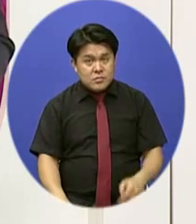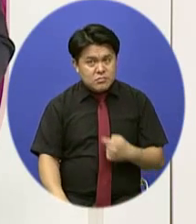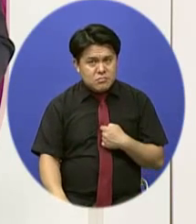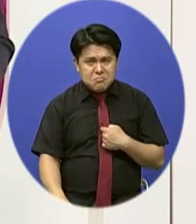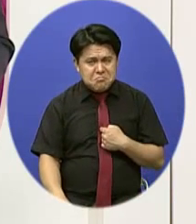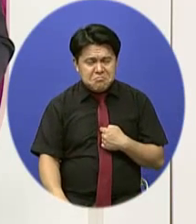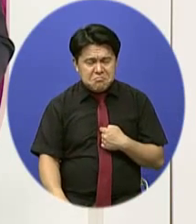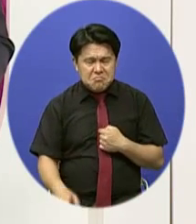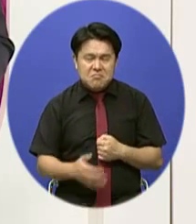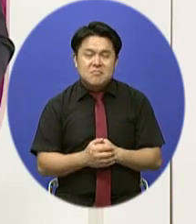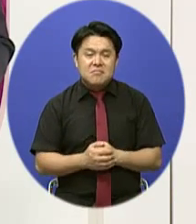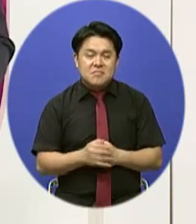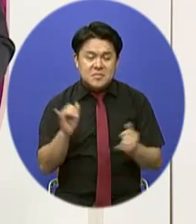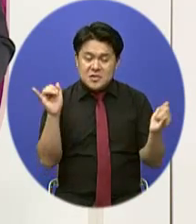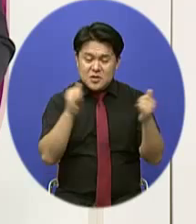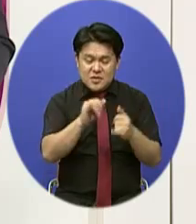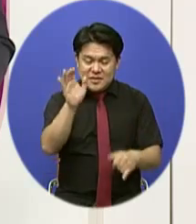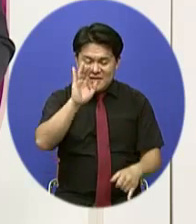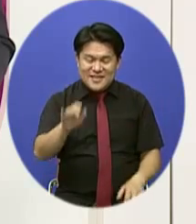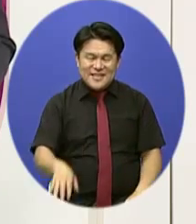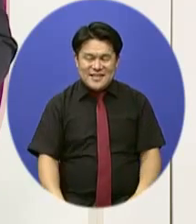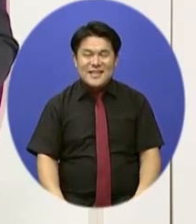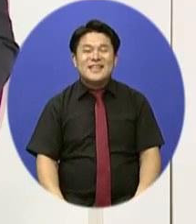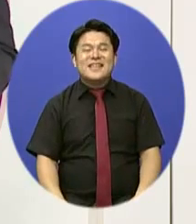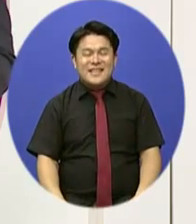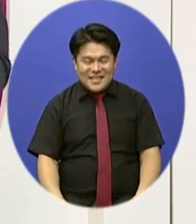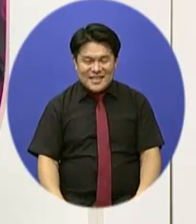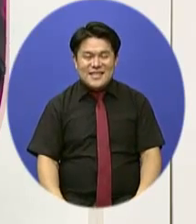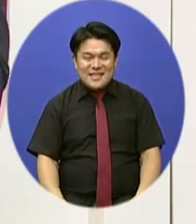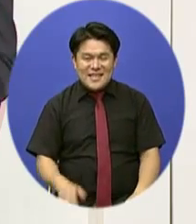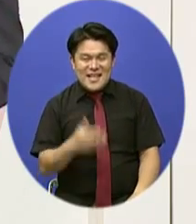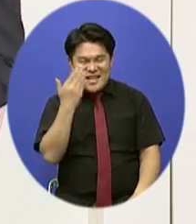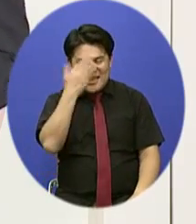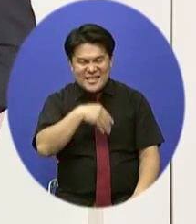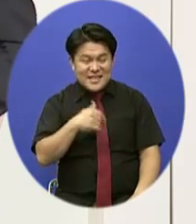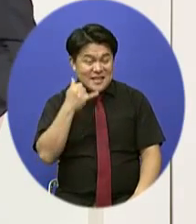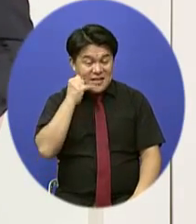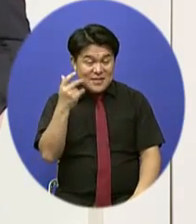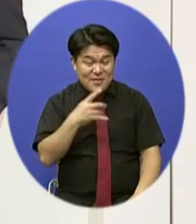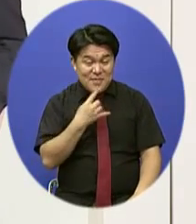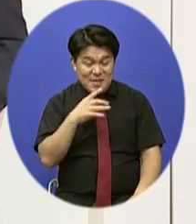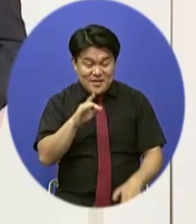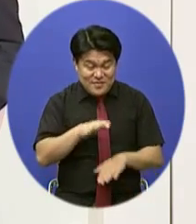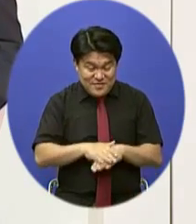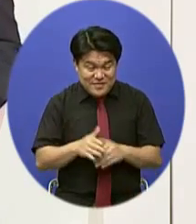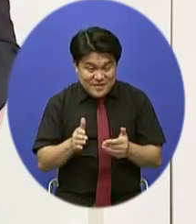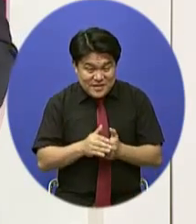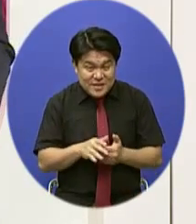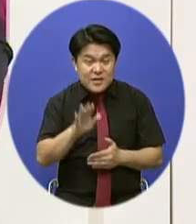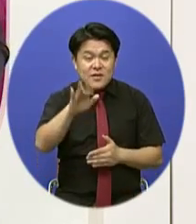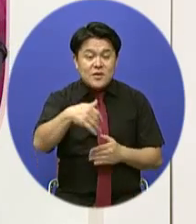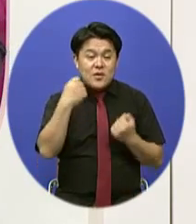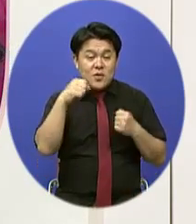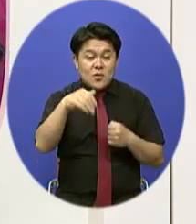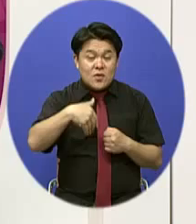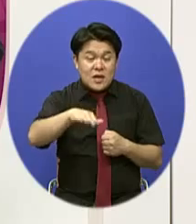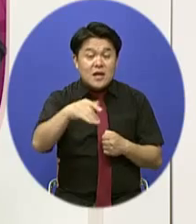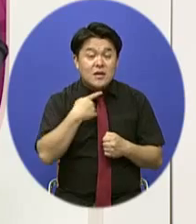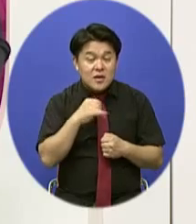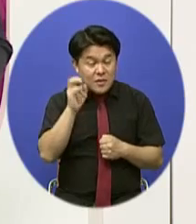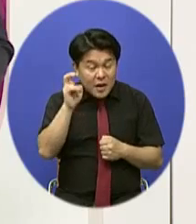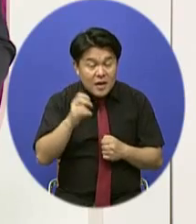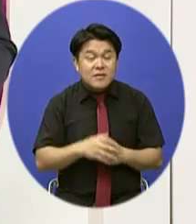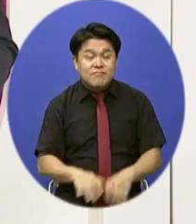아니요. 연락 안 했어요. 아, 그렇구나. 아, 네. 전화번호만 그냥 궁금해서. 아니 공연장에도 또 가시고 그랬나 봐요.